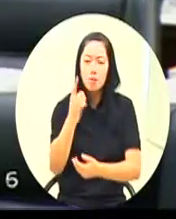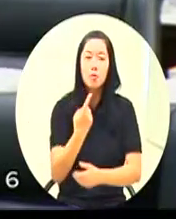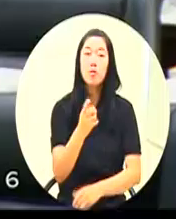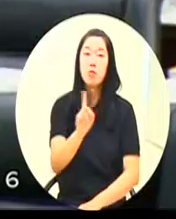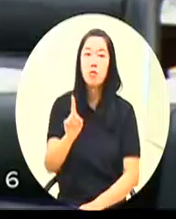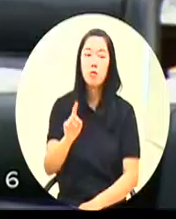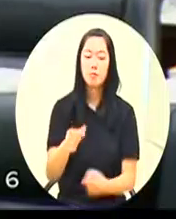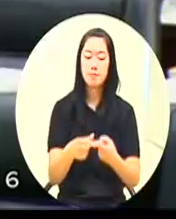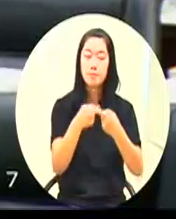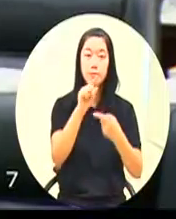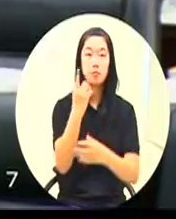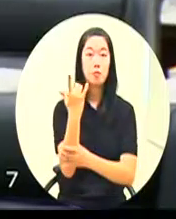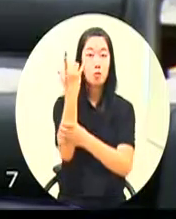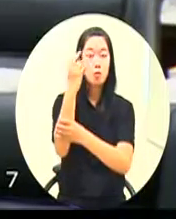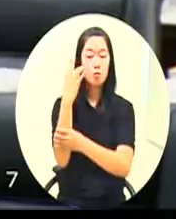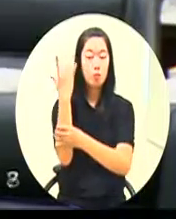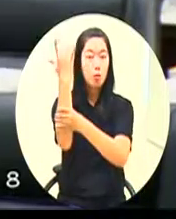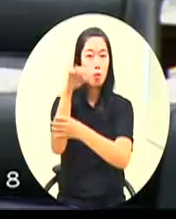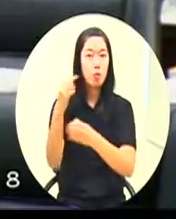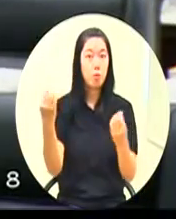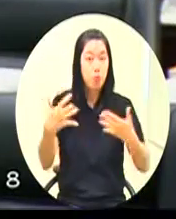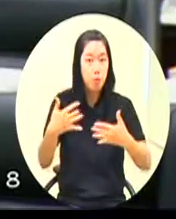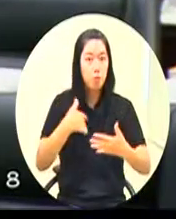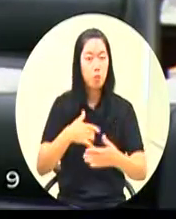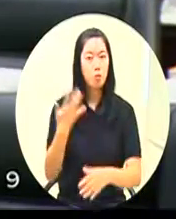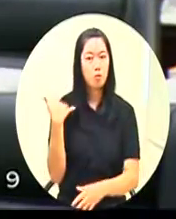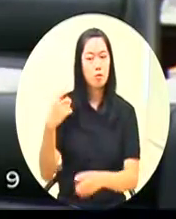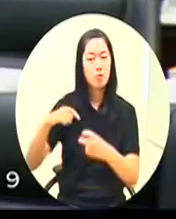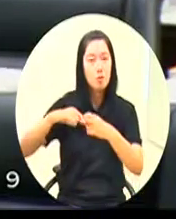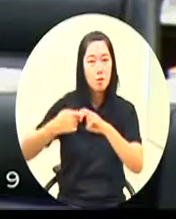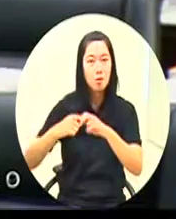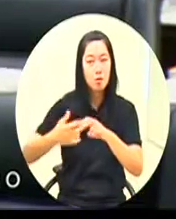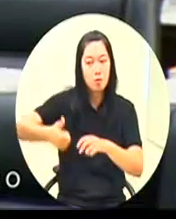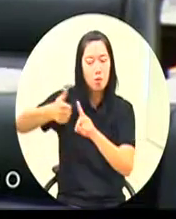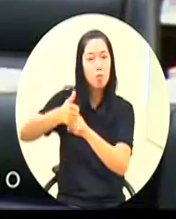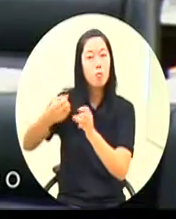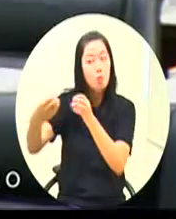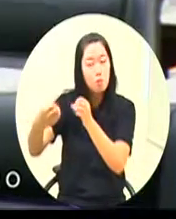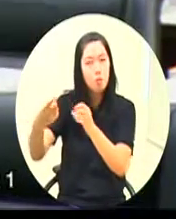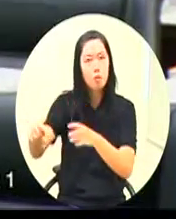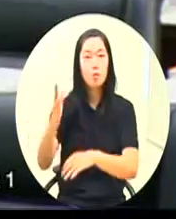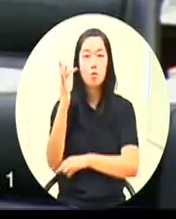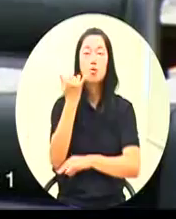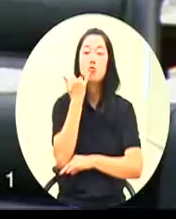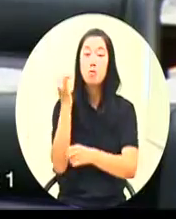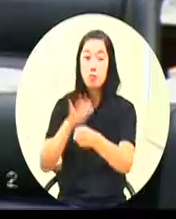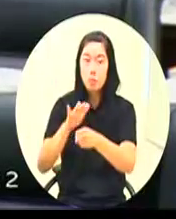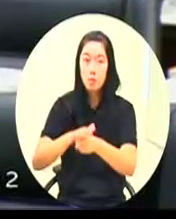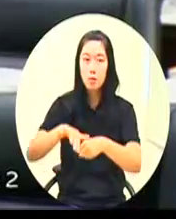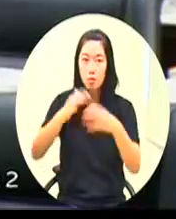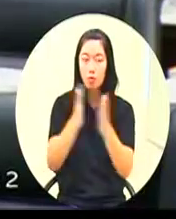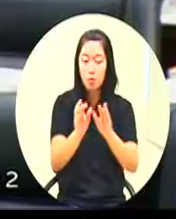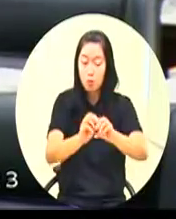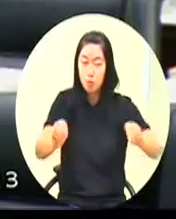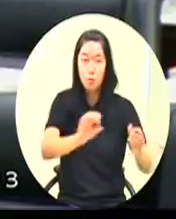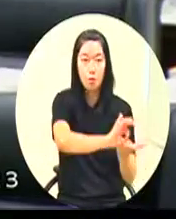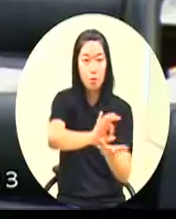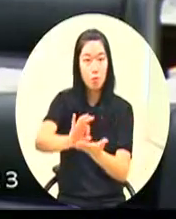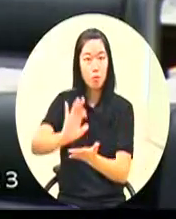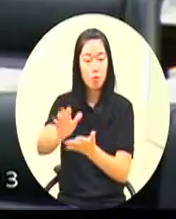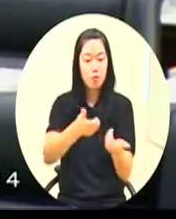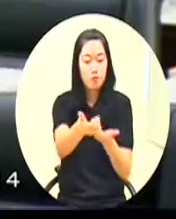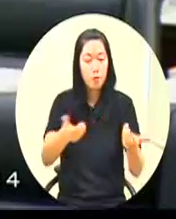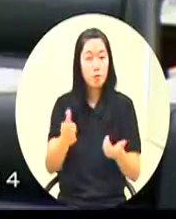的问题，那当时我就跟施纯甫施馆长提到，树的部分可以补偿，所有土地的使用它就分五